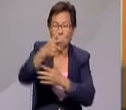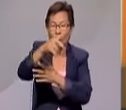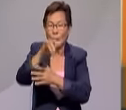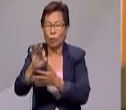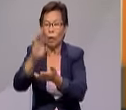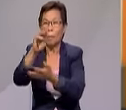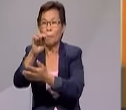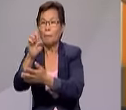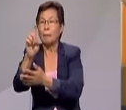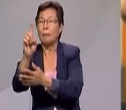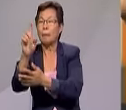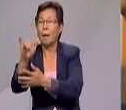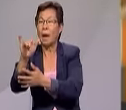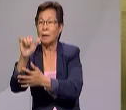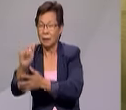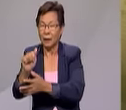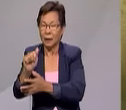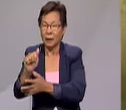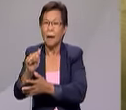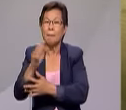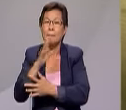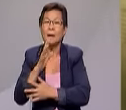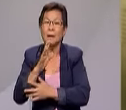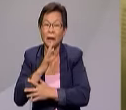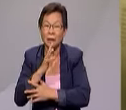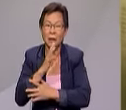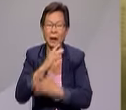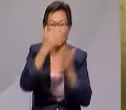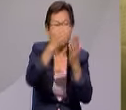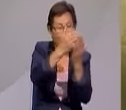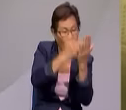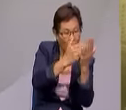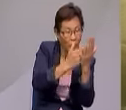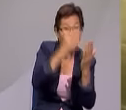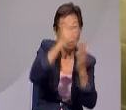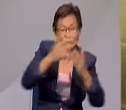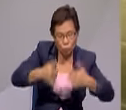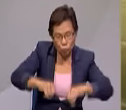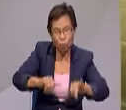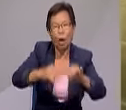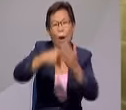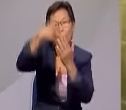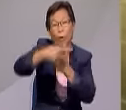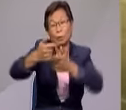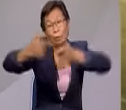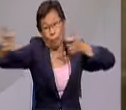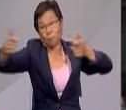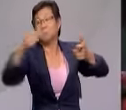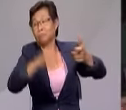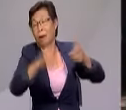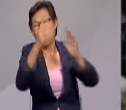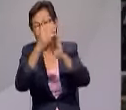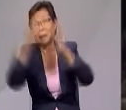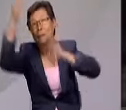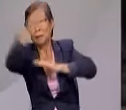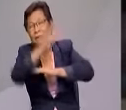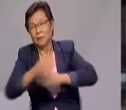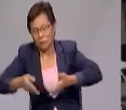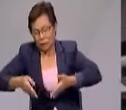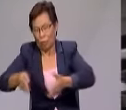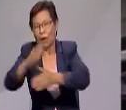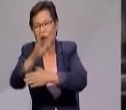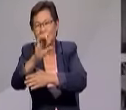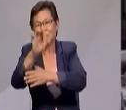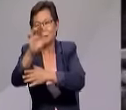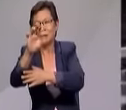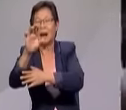Dr. Nuradli Rizwan Shah Muhammad Dali berkata, langkah kerajaan meneruskan projek-projek mega antaranya Bandar Malaysia dan Laluan Rel